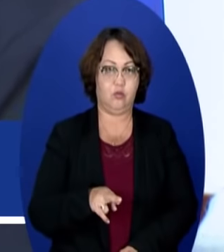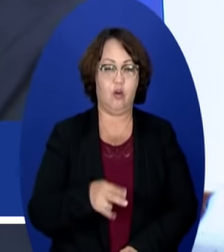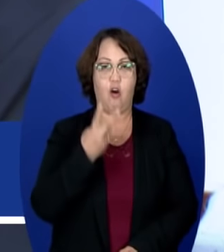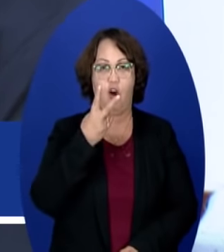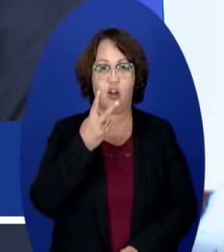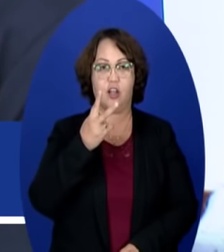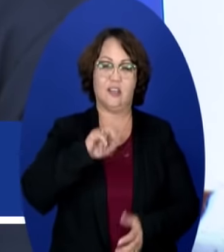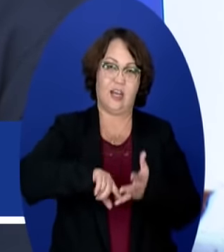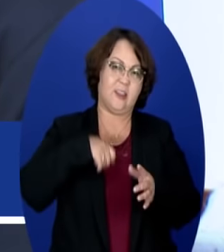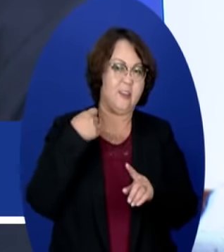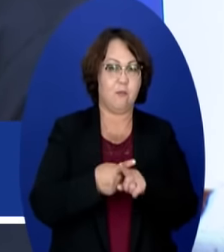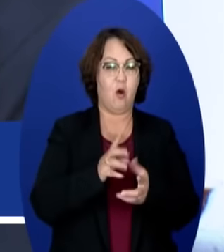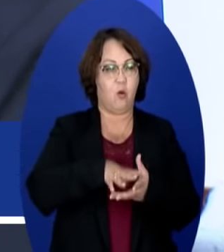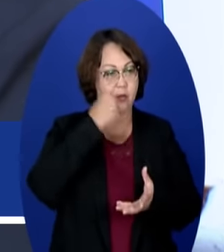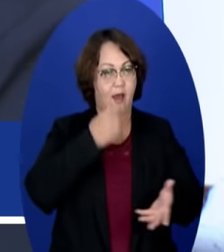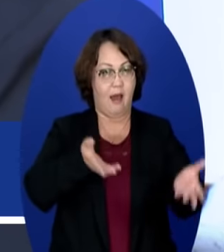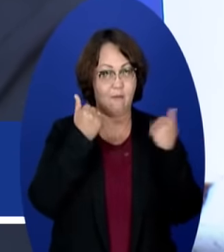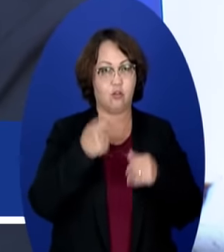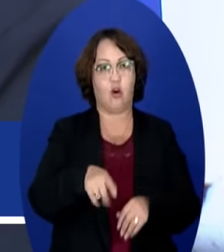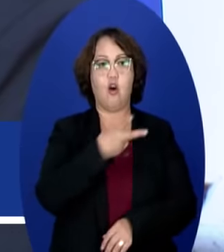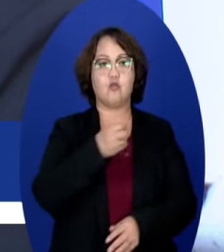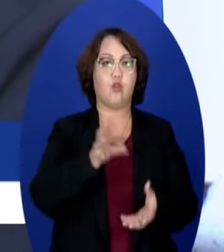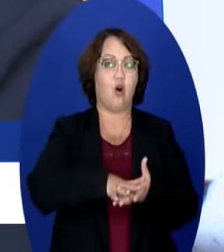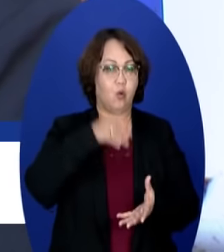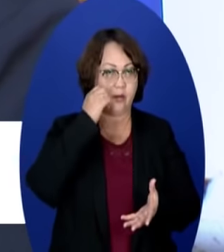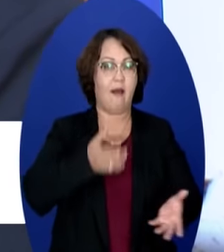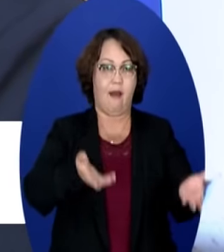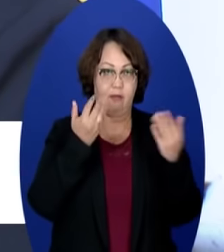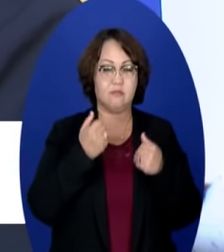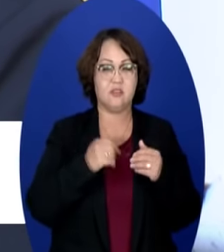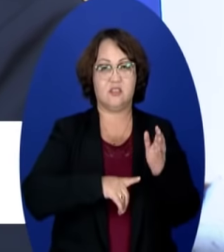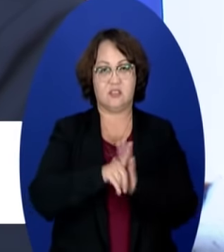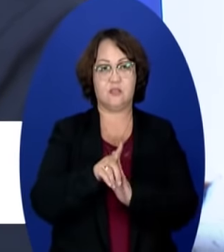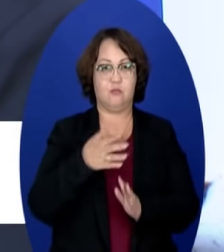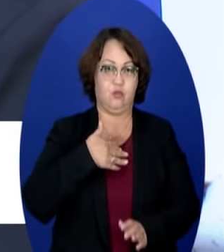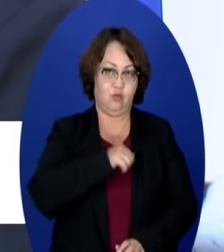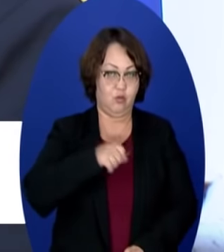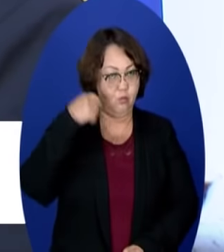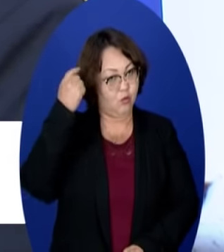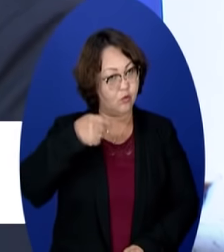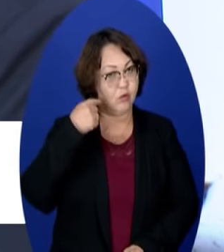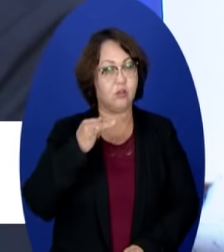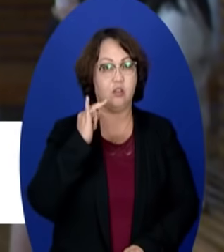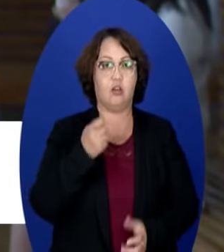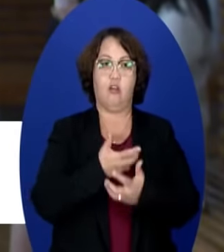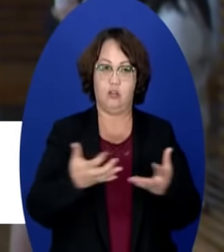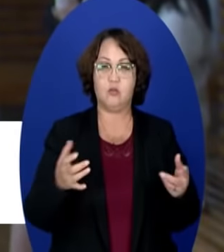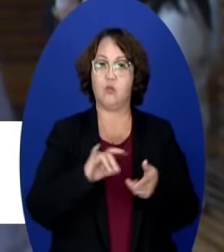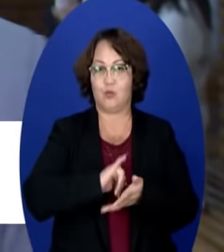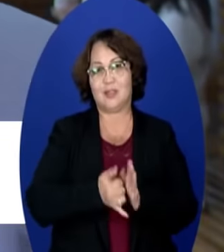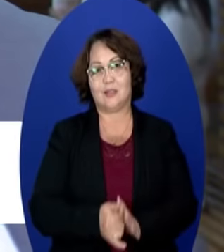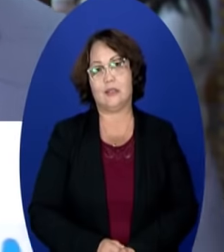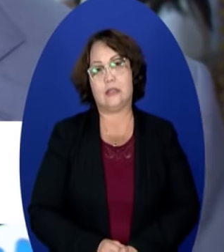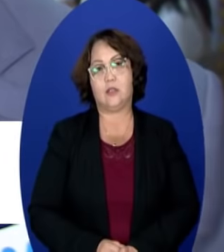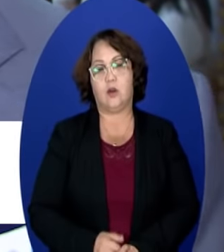дахин нэмэгдээд тэгээд 200 оюутан болгосон. Тэр чинь бас миний бодлоор маш их тоо байна. За ер нь